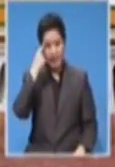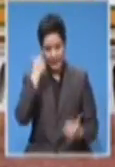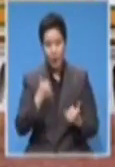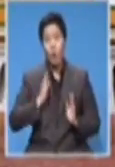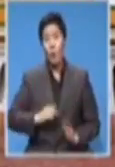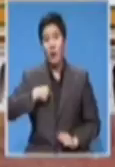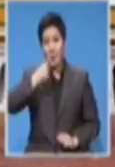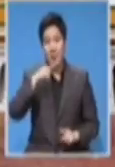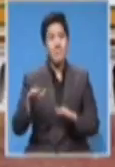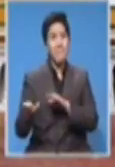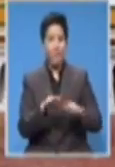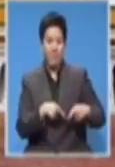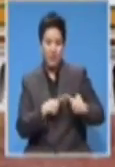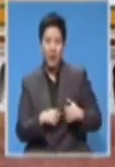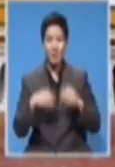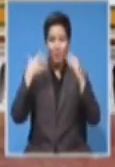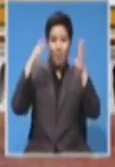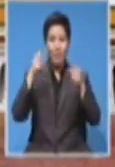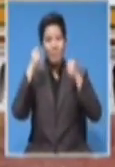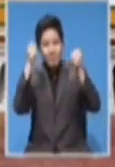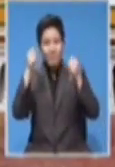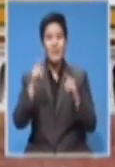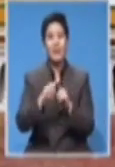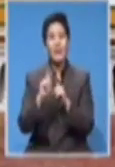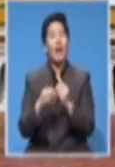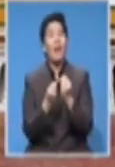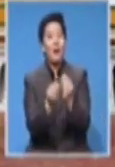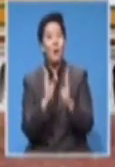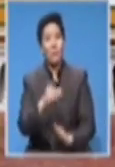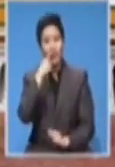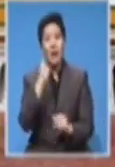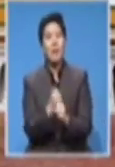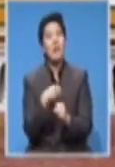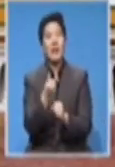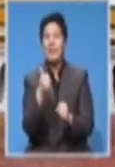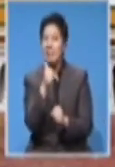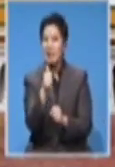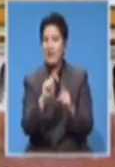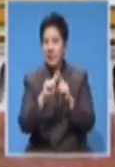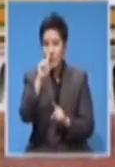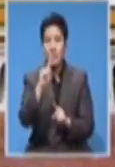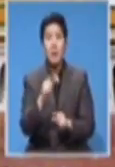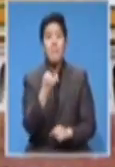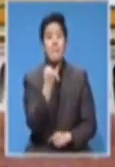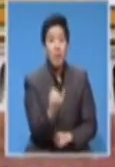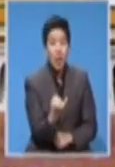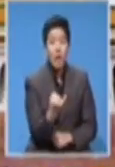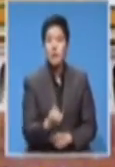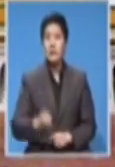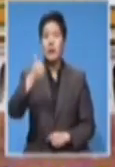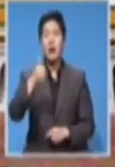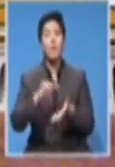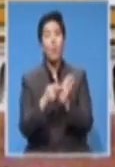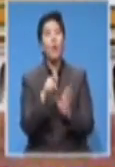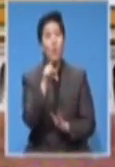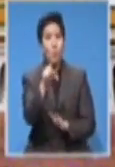ทั้งประเทศนั้นก็พร้อมจะเป็นกำลังใจให้กับนักกีฬาทุกท่านขอให้ท่านทำให้ดีที่สุดนะครับจะแพ้ชนะก็ขึ้นอยู่กับสิ่งที่เราเตรียมการไป